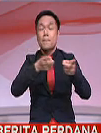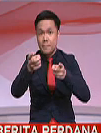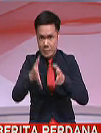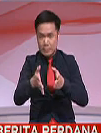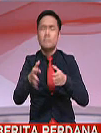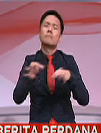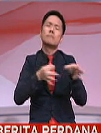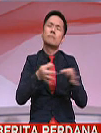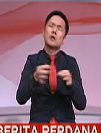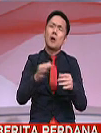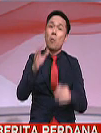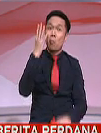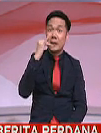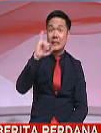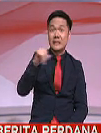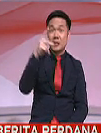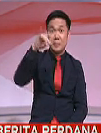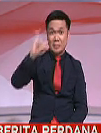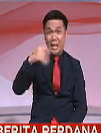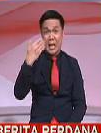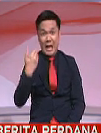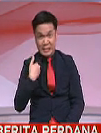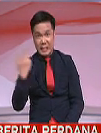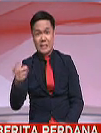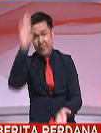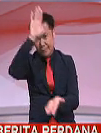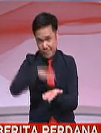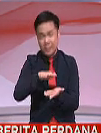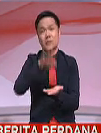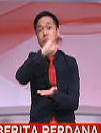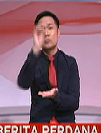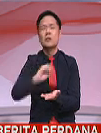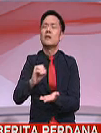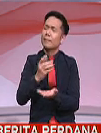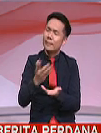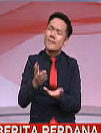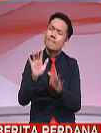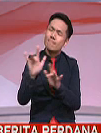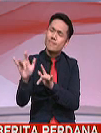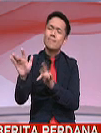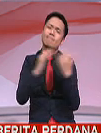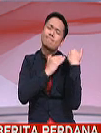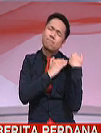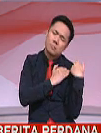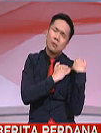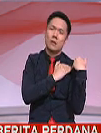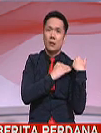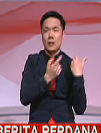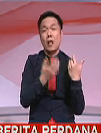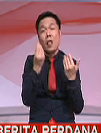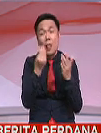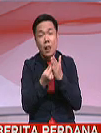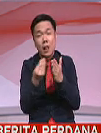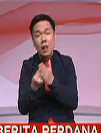kali langkah itu diambil JVC setelah mengambil kira faktor kesempitan dan beban yang ditanggung ramai akibat penularan